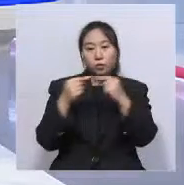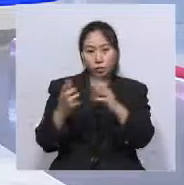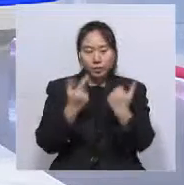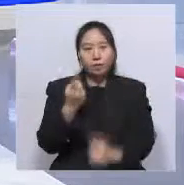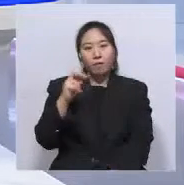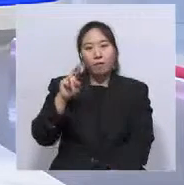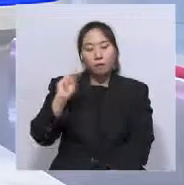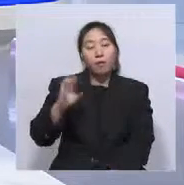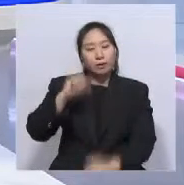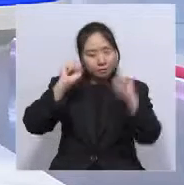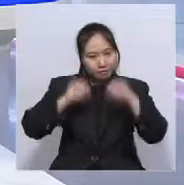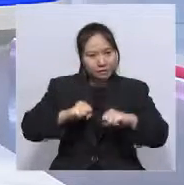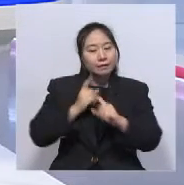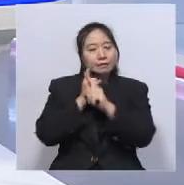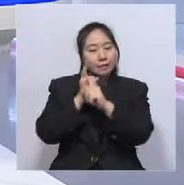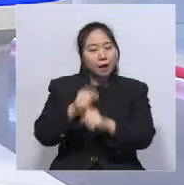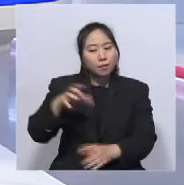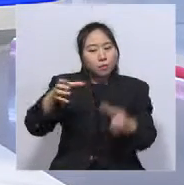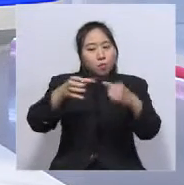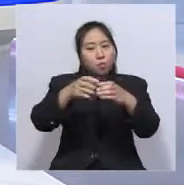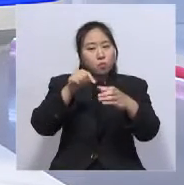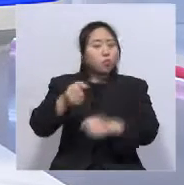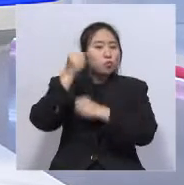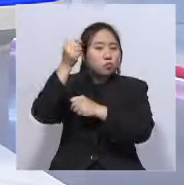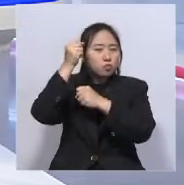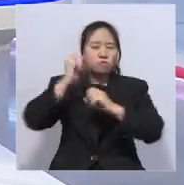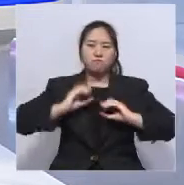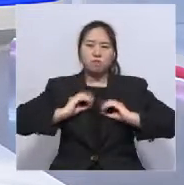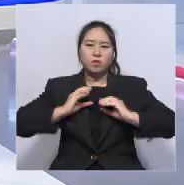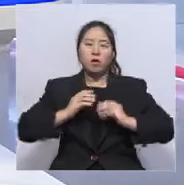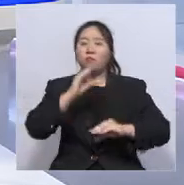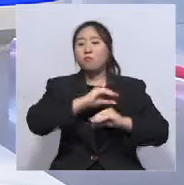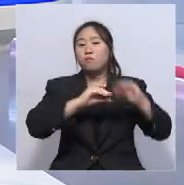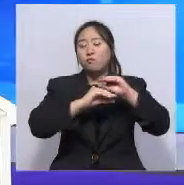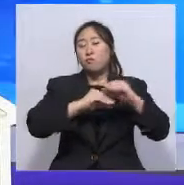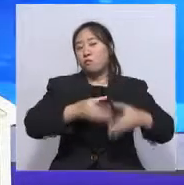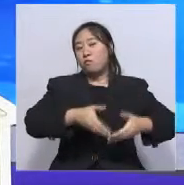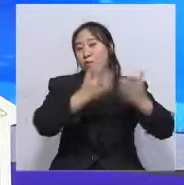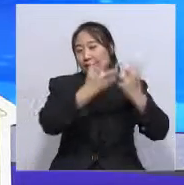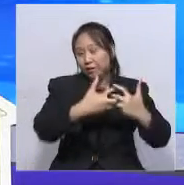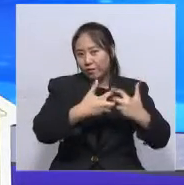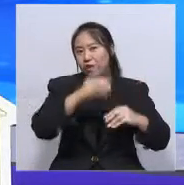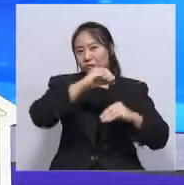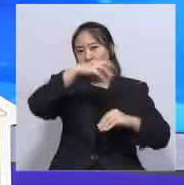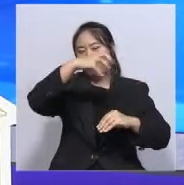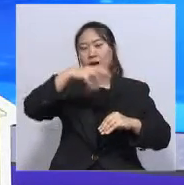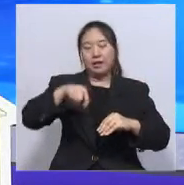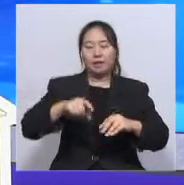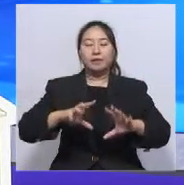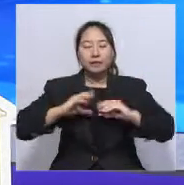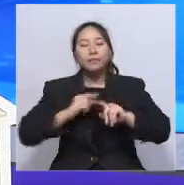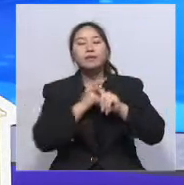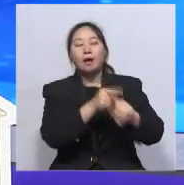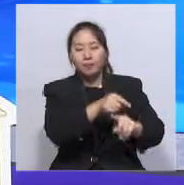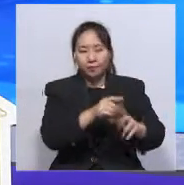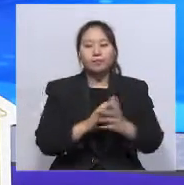คณะรัฐมนตรีได้เห็นชอบดำเนินการตามข้อเรียกร้องของกลุ่มผู้ชุมนุมคัดค้านสร้างโรงไฟฟ้าเทพาให้มีการจัดทำการประเมินสิ่งแวดล้